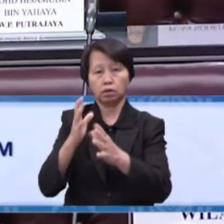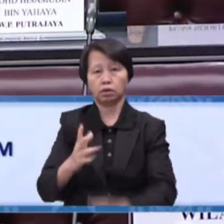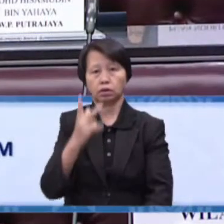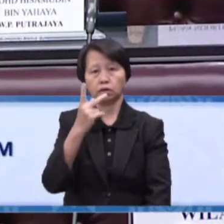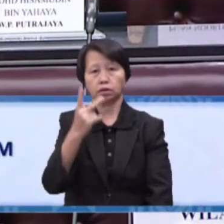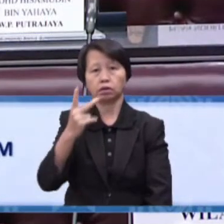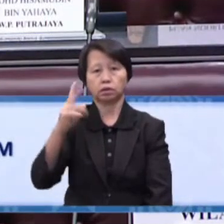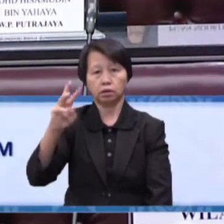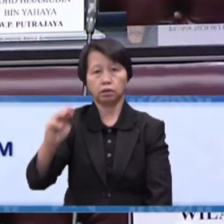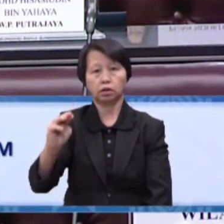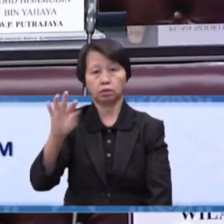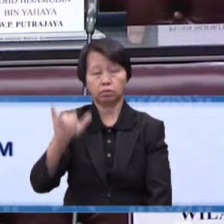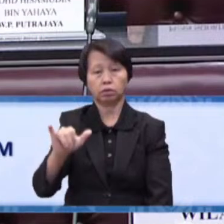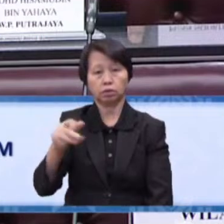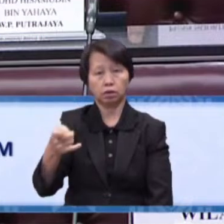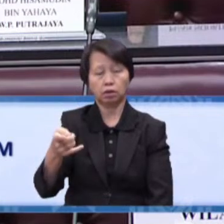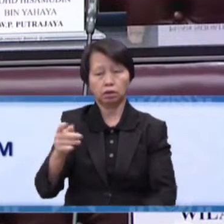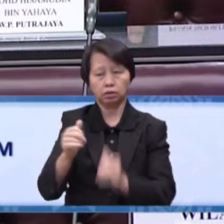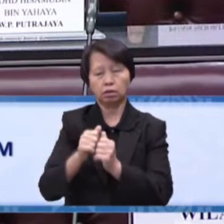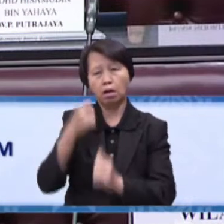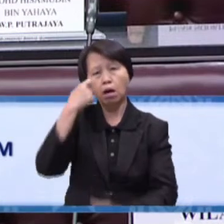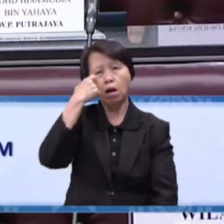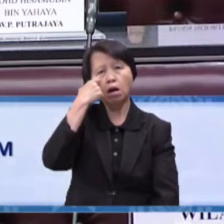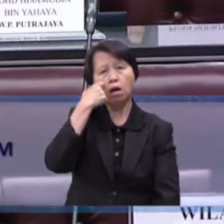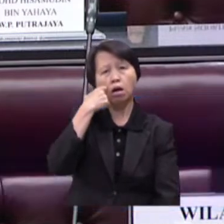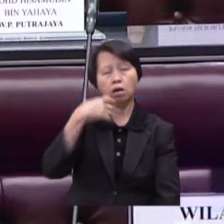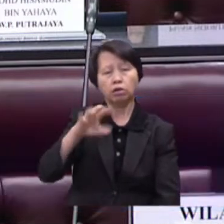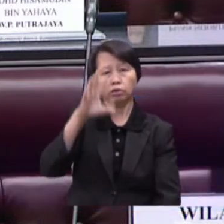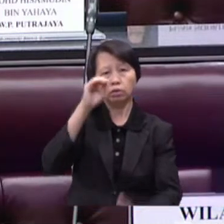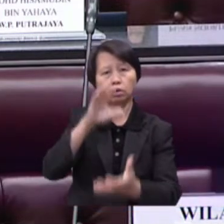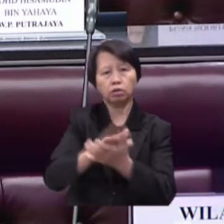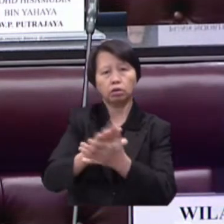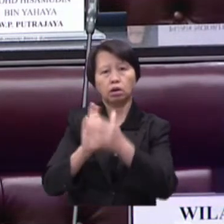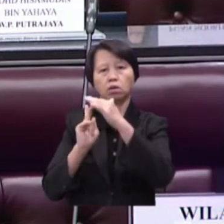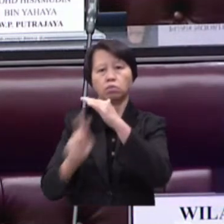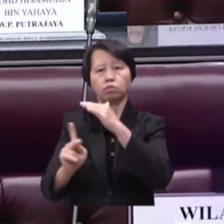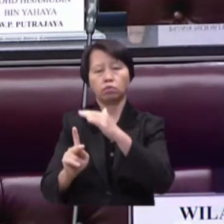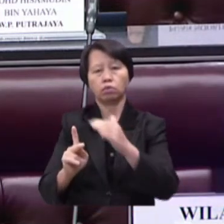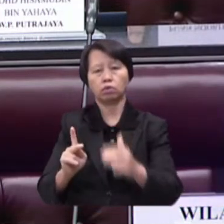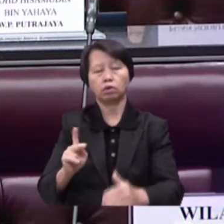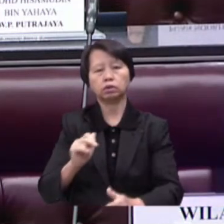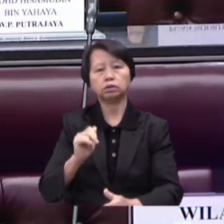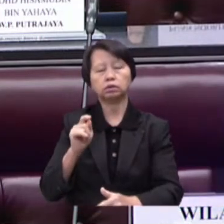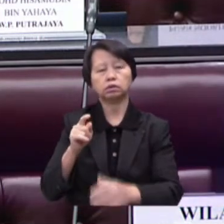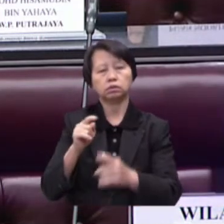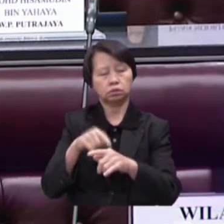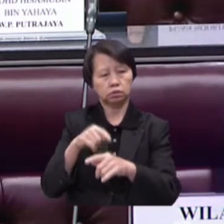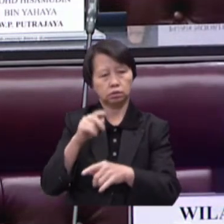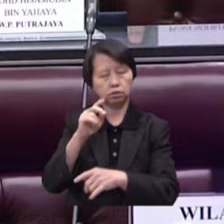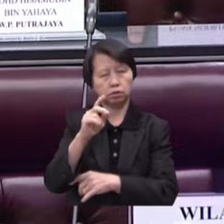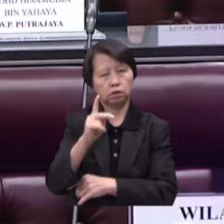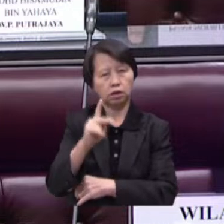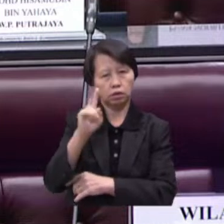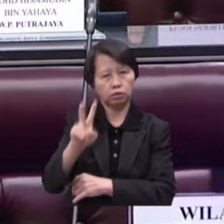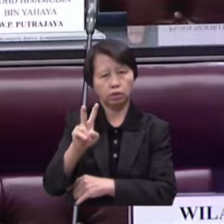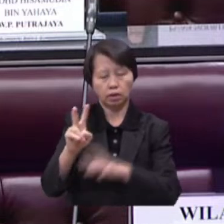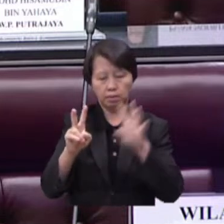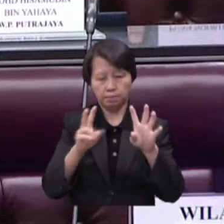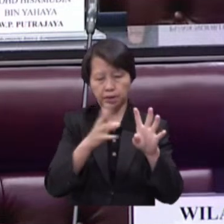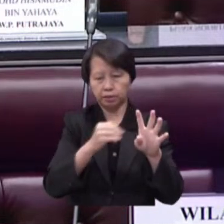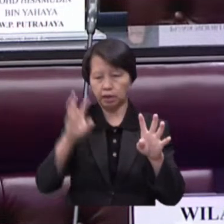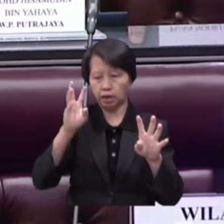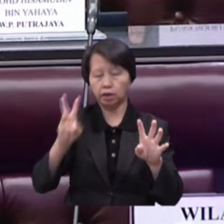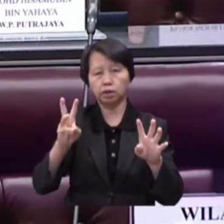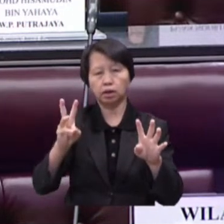Kesehatan yang dengan tragisnya telah dipercayai membunuh diri di lembah Kelang pada 4 hari bulan dan 6 hari